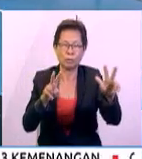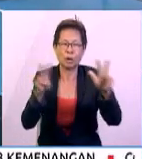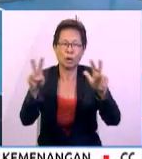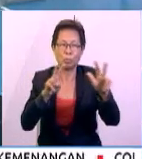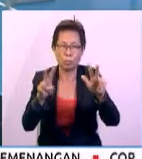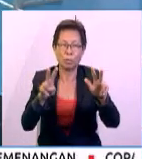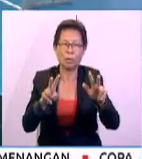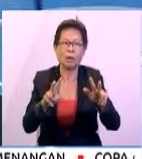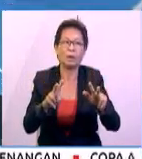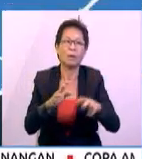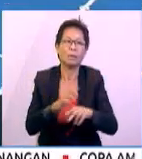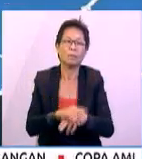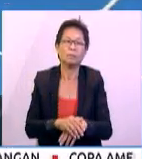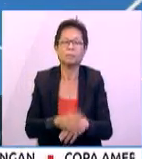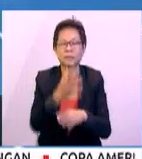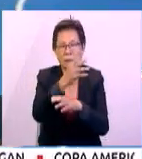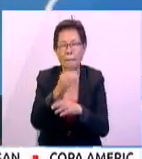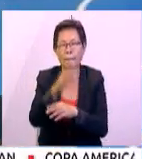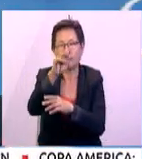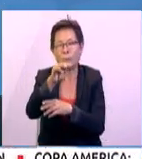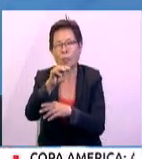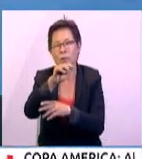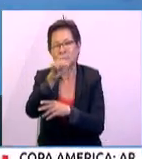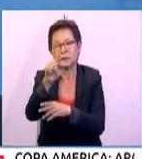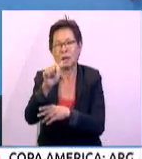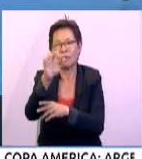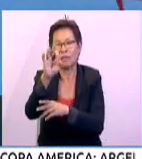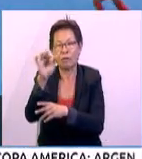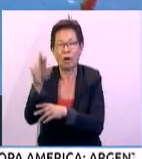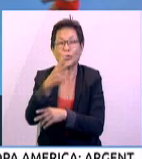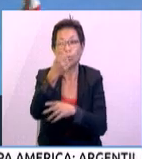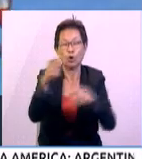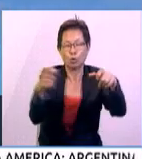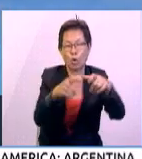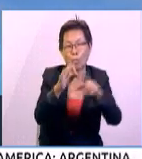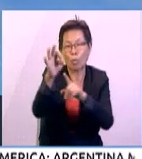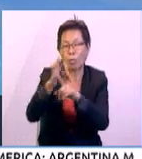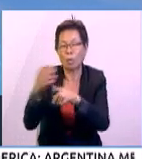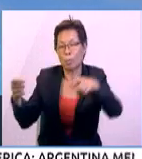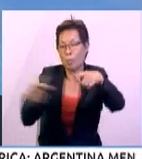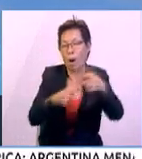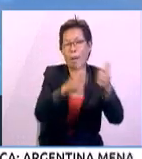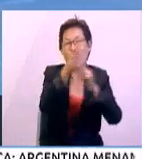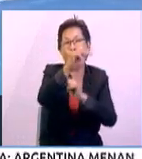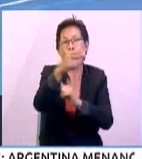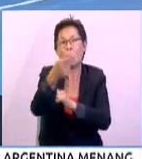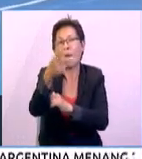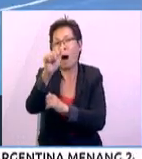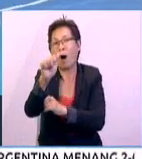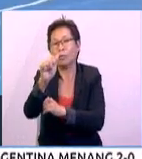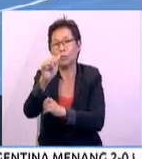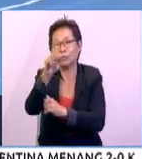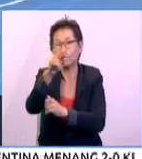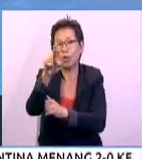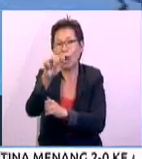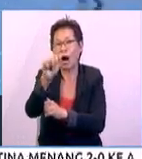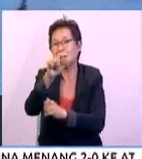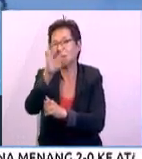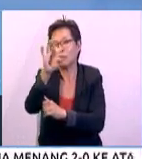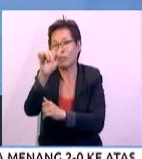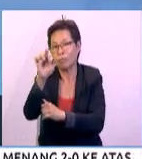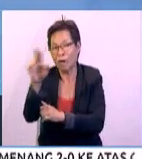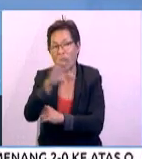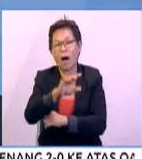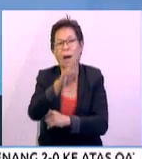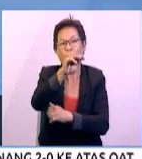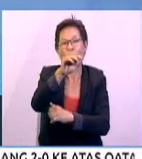Nizam, Jaya Prakash Rao dan Muhammad Muzaffar. Manakala 2 gol Pulau Pinang pula dijaringkan Muhammad Nur Azfar Nur Azli Yaakob dan